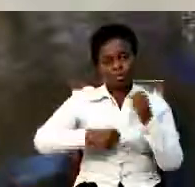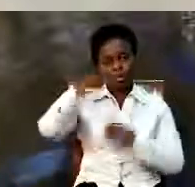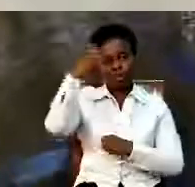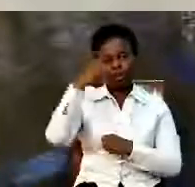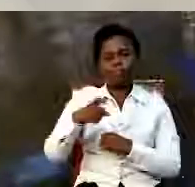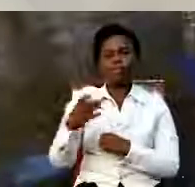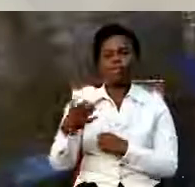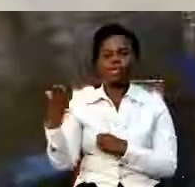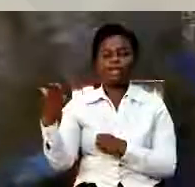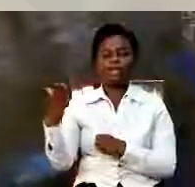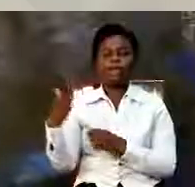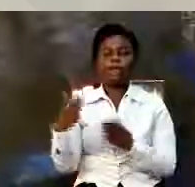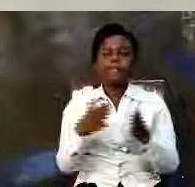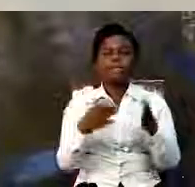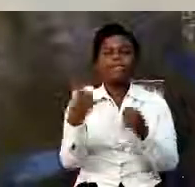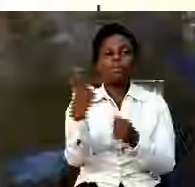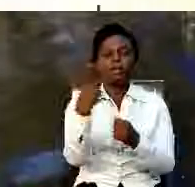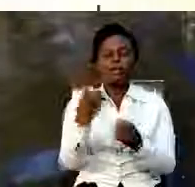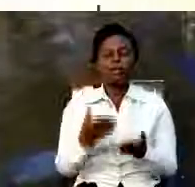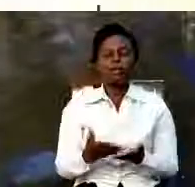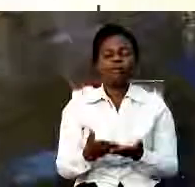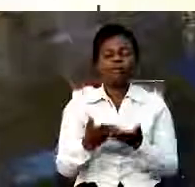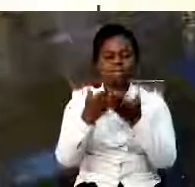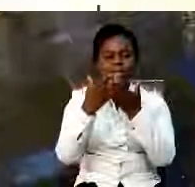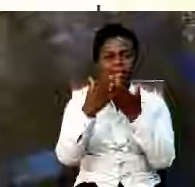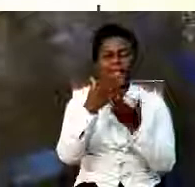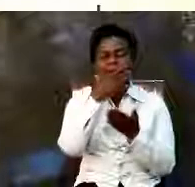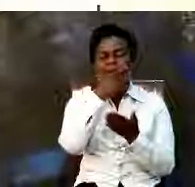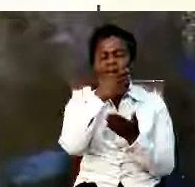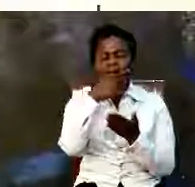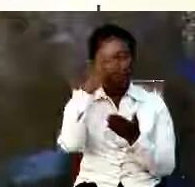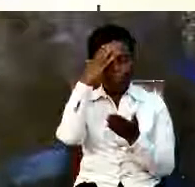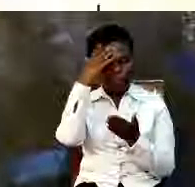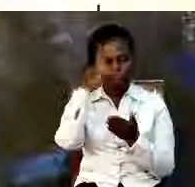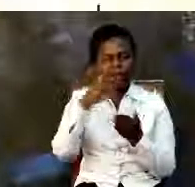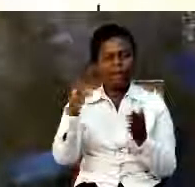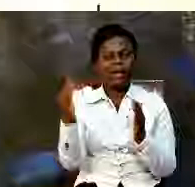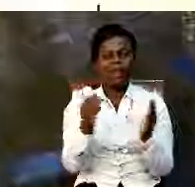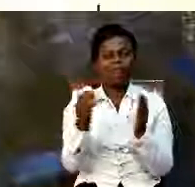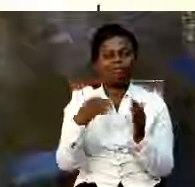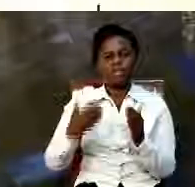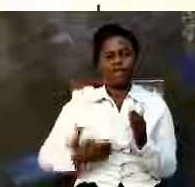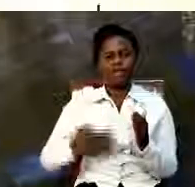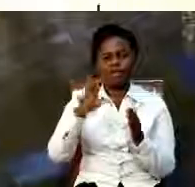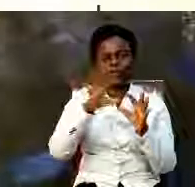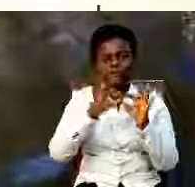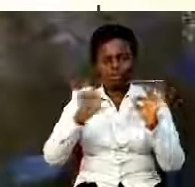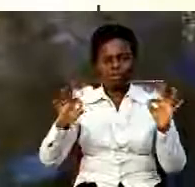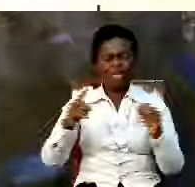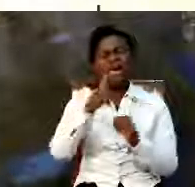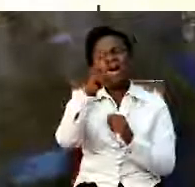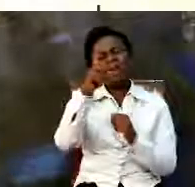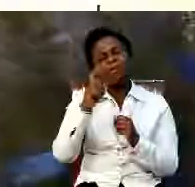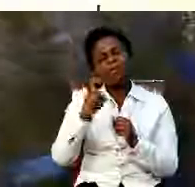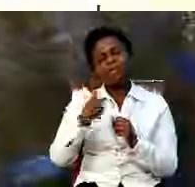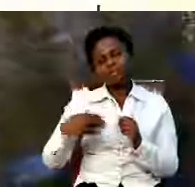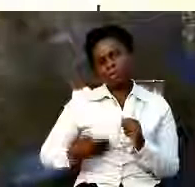Njia pekee ya kumsaidia mwanamume kujua kama anamtunza mkeo ipasavyo ni kumuuliza mke wake,